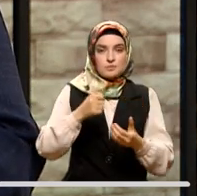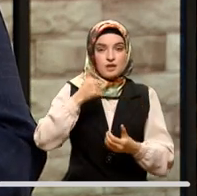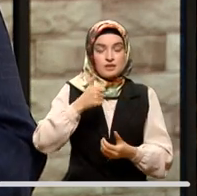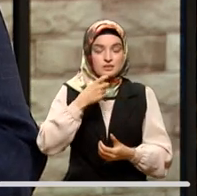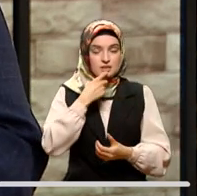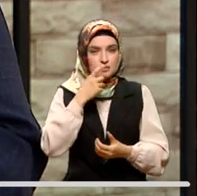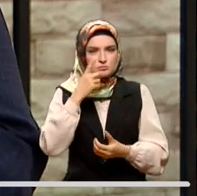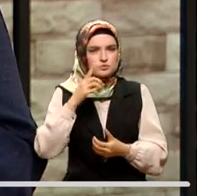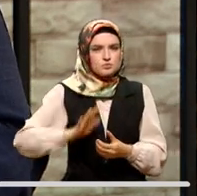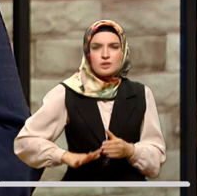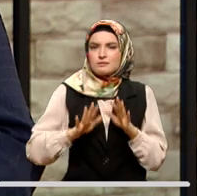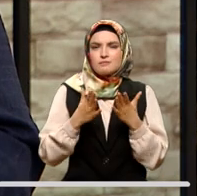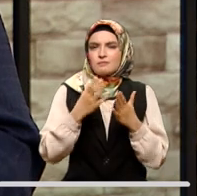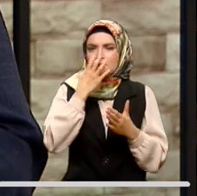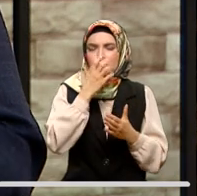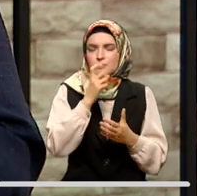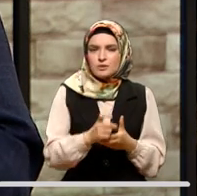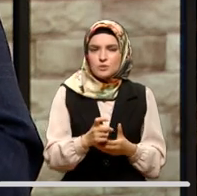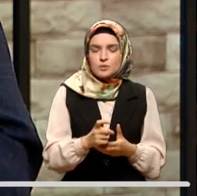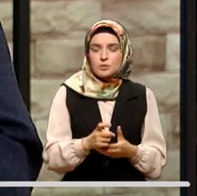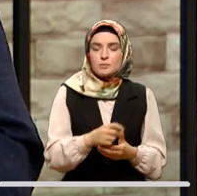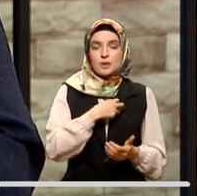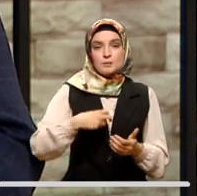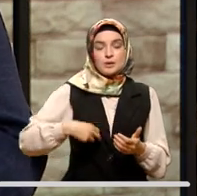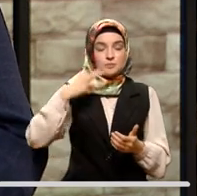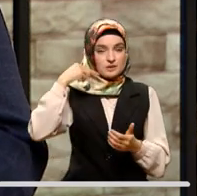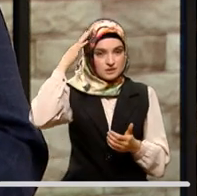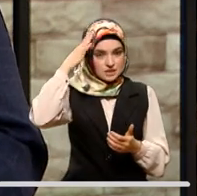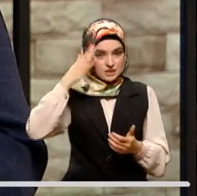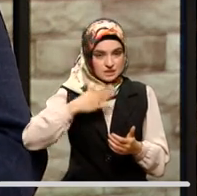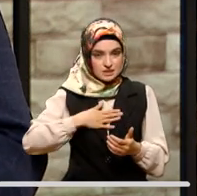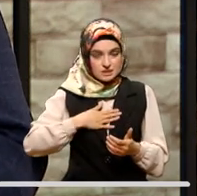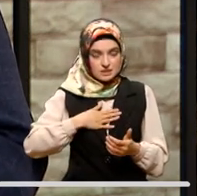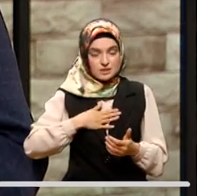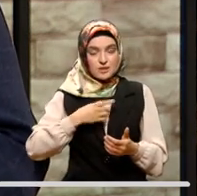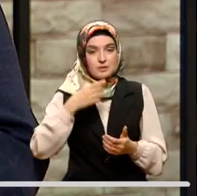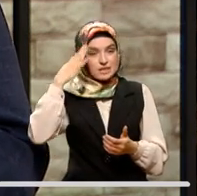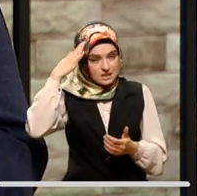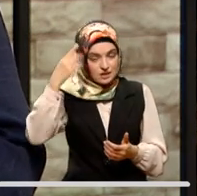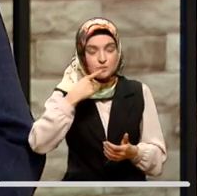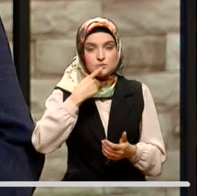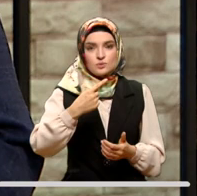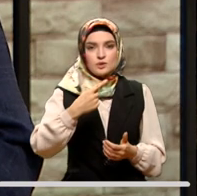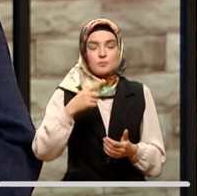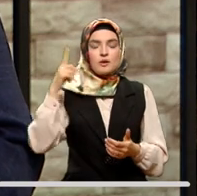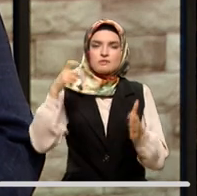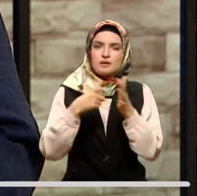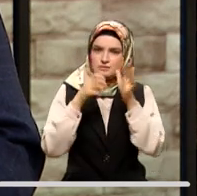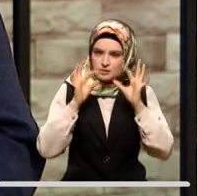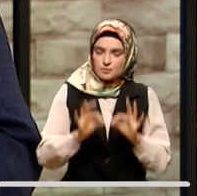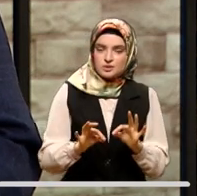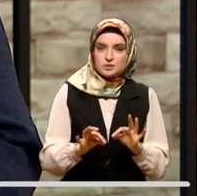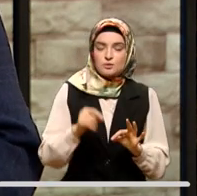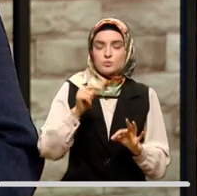neyi bekliyorum ben? İşte Hazreti Peygamber'e la ilahe illallah demeyi, yani işte ne bileyim Bismillah'la başlamayı,